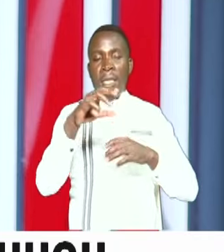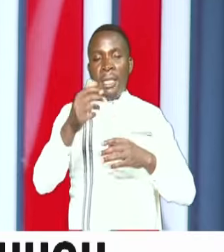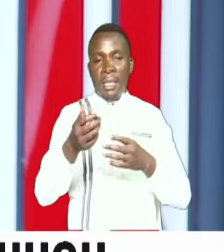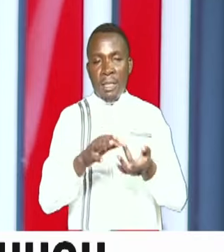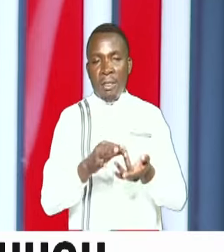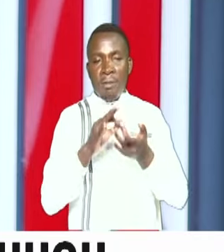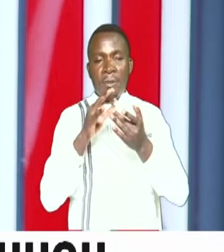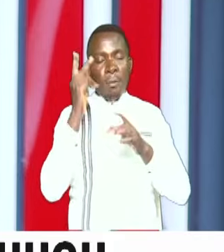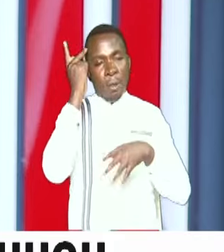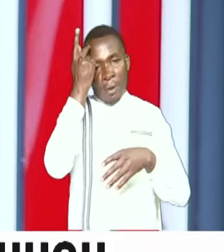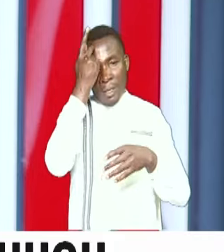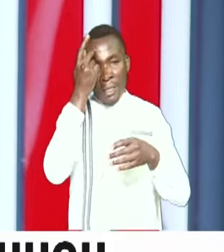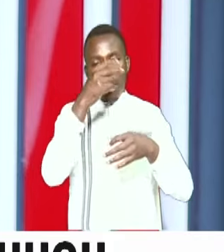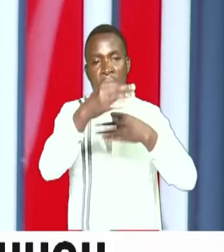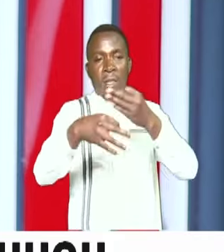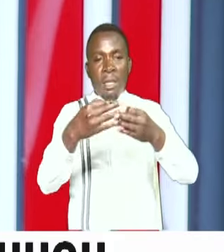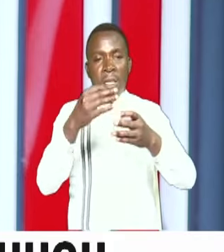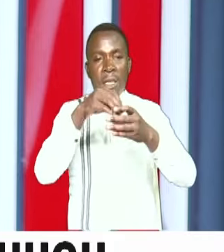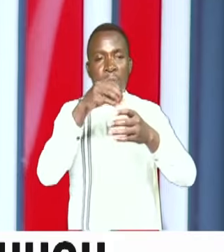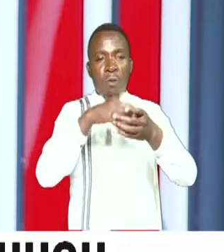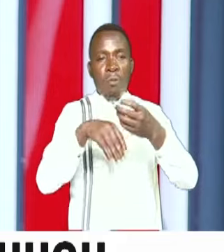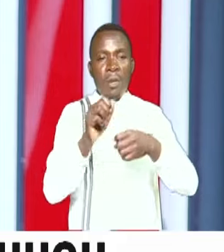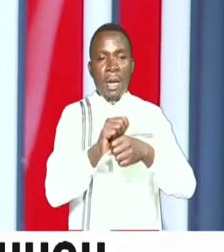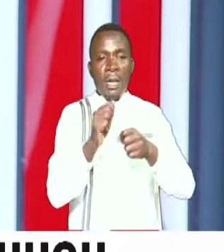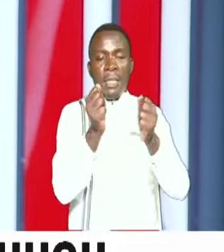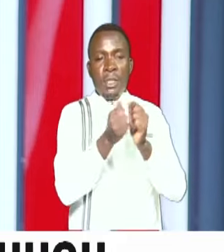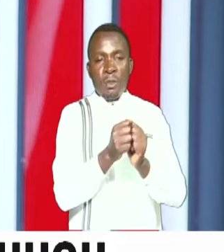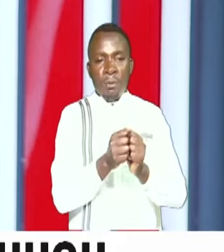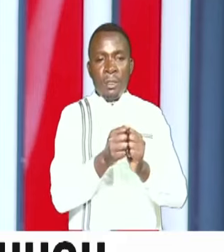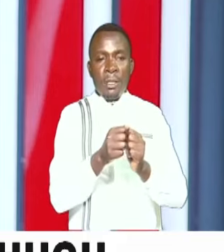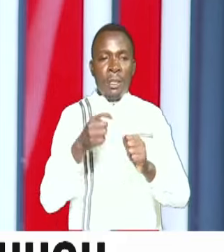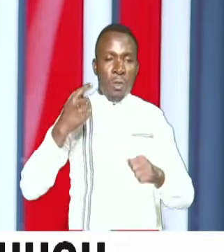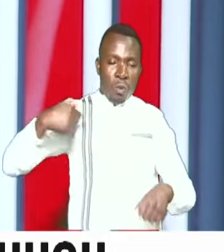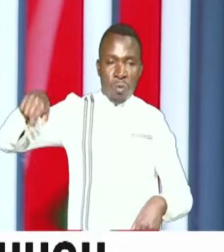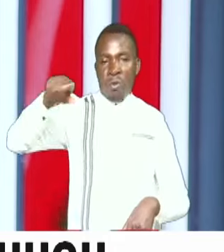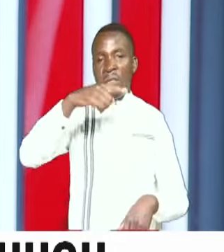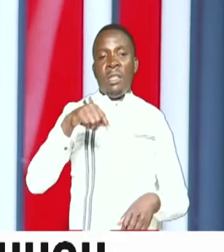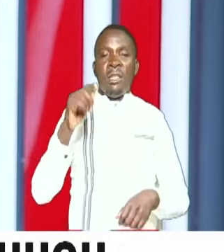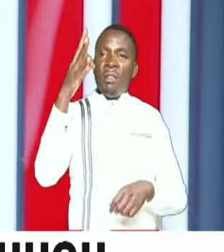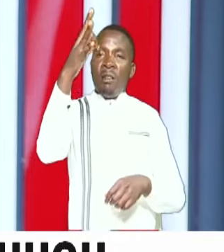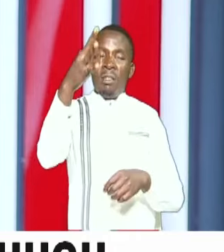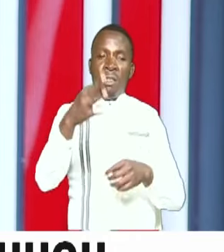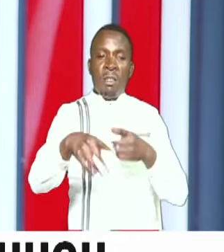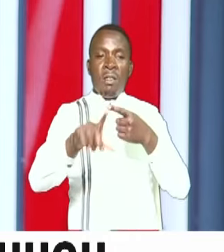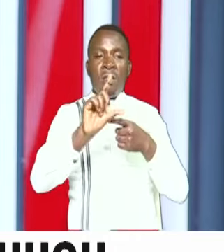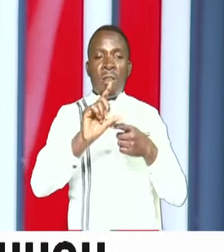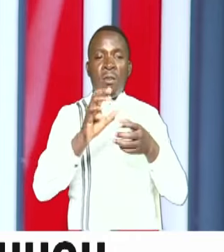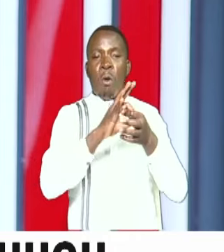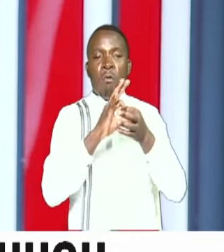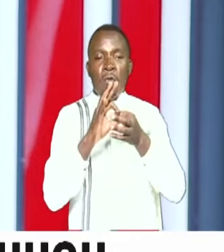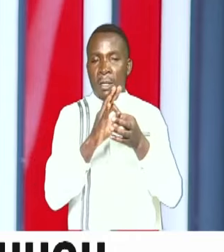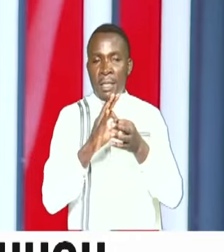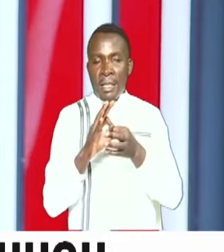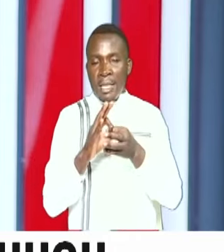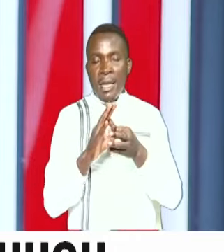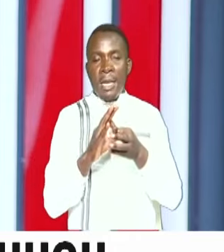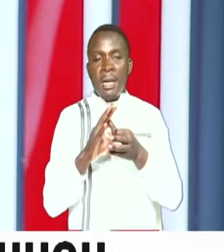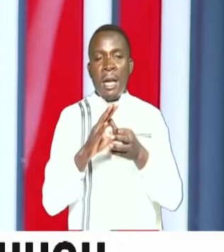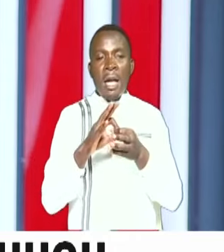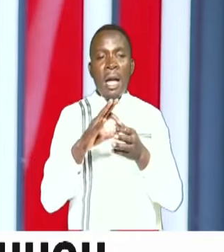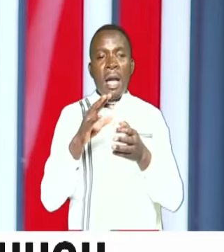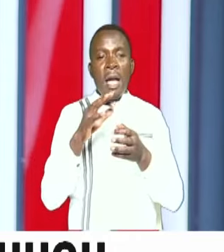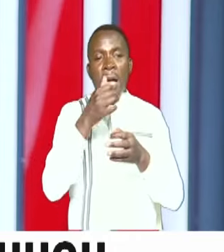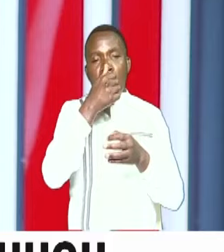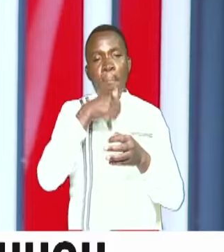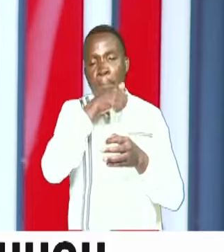muri imyaka 10 nuko tugiye kongera ibijyanye no gukorana na private sector, gushishikariza abashoramari arabi